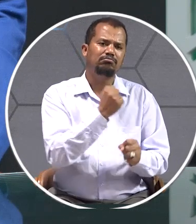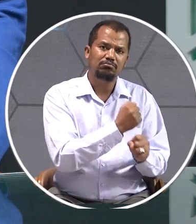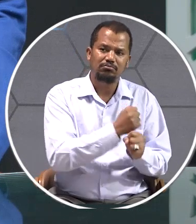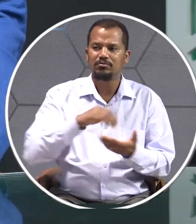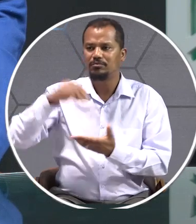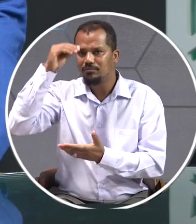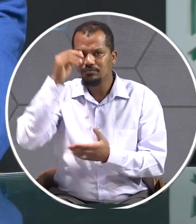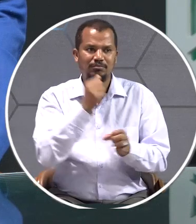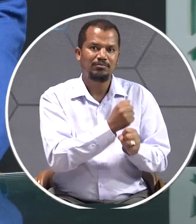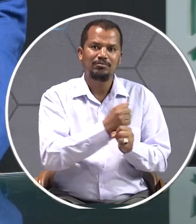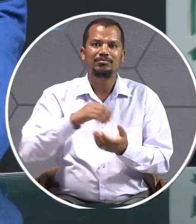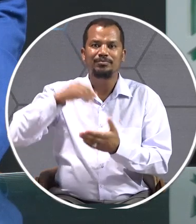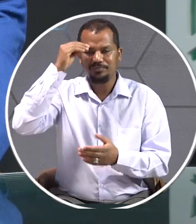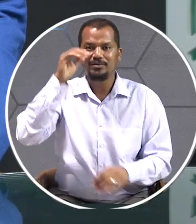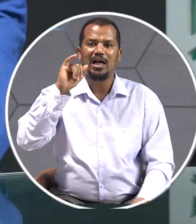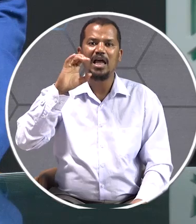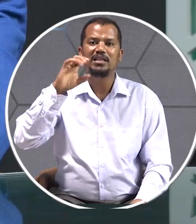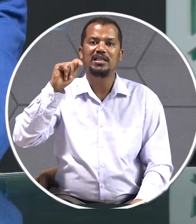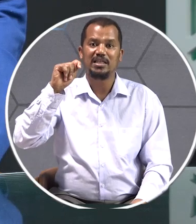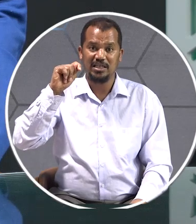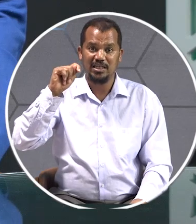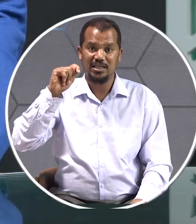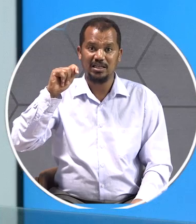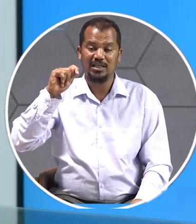የተማርኩት። የዩኒቨርሲቲ አይሲቲ